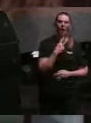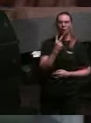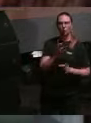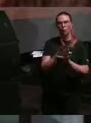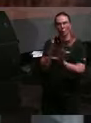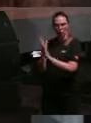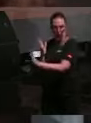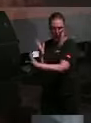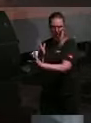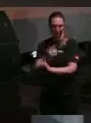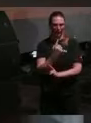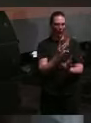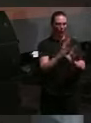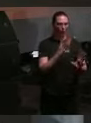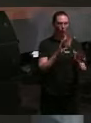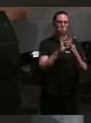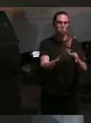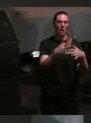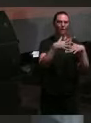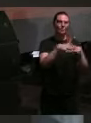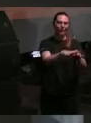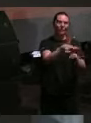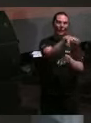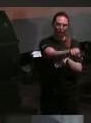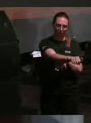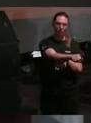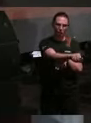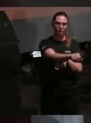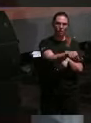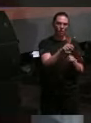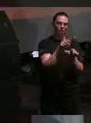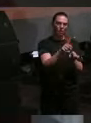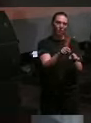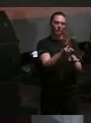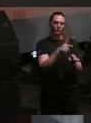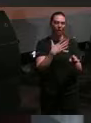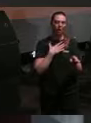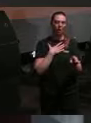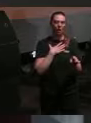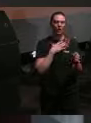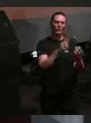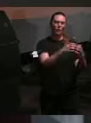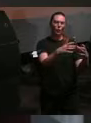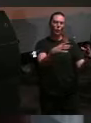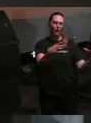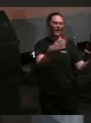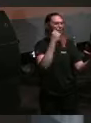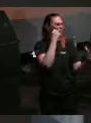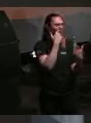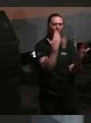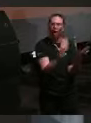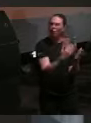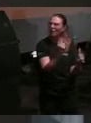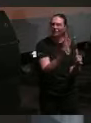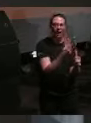det den køen som har med nettilgang å gjøre. Og der har vi vel en økning, nå husker jeg ikke tallene I hodet,